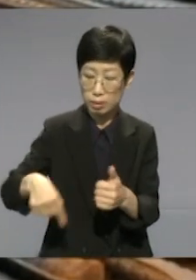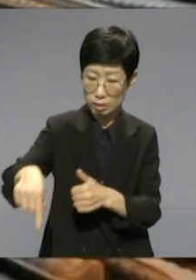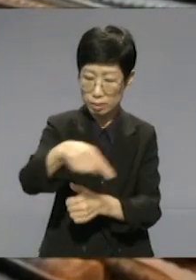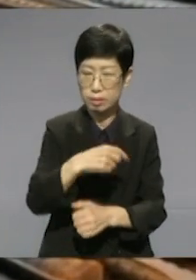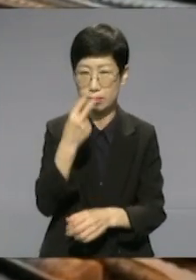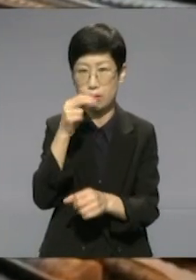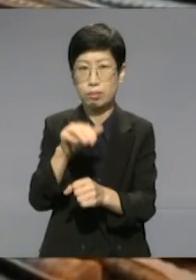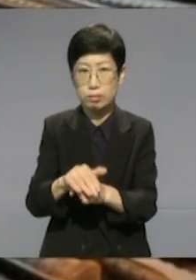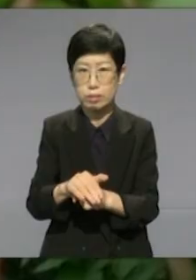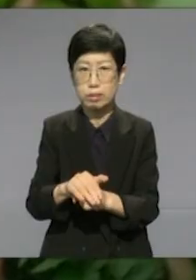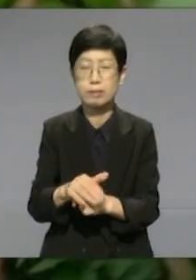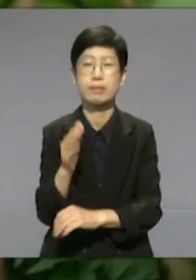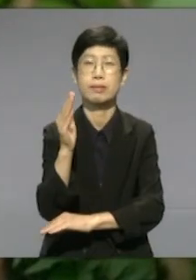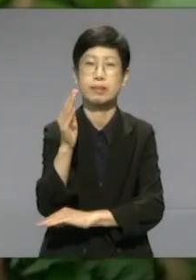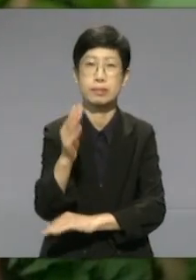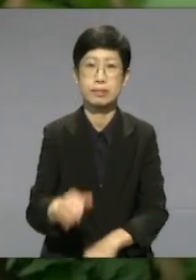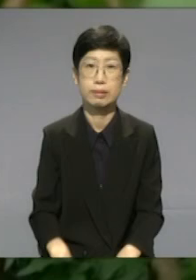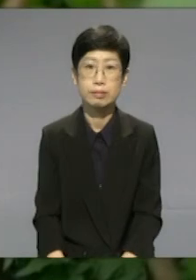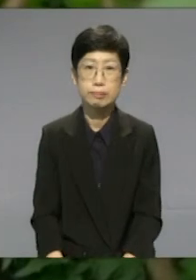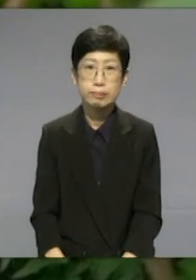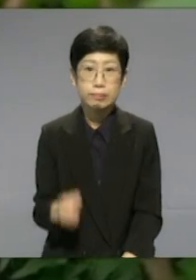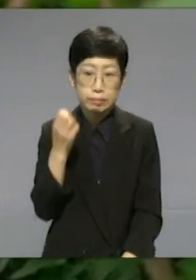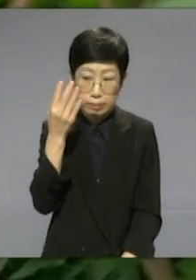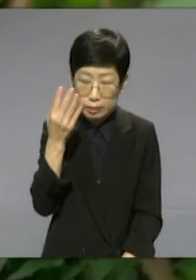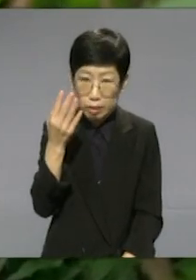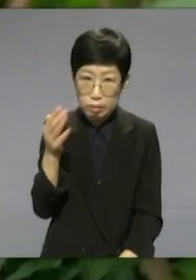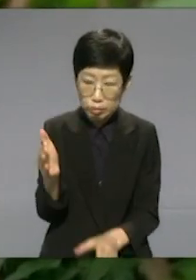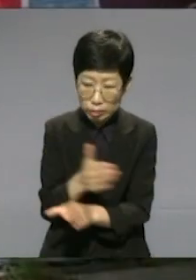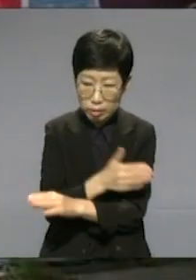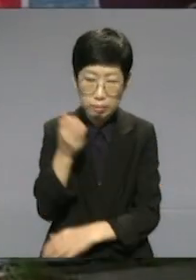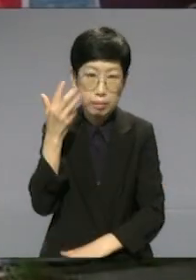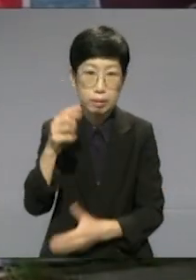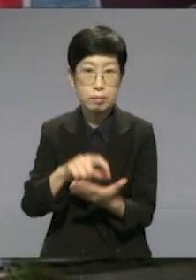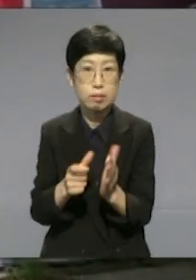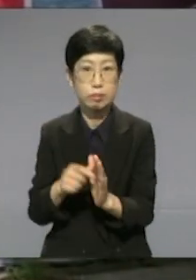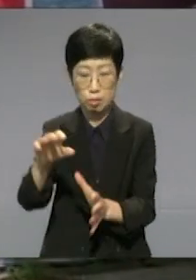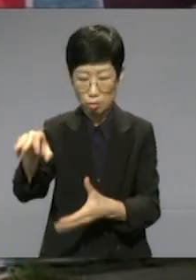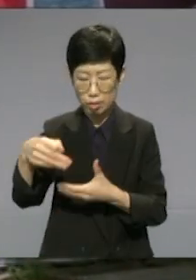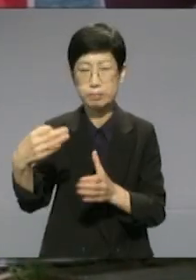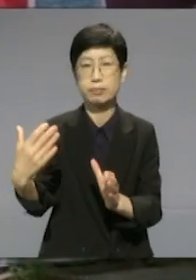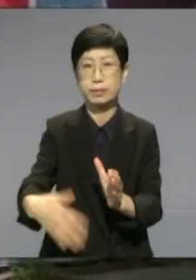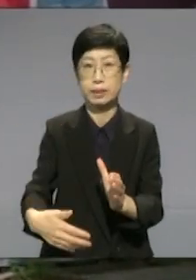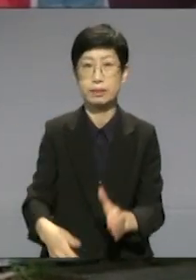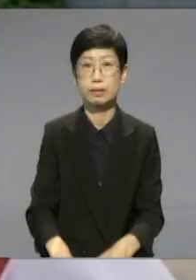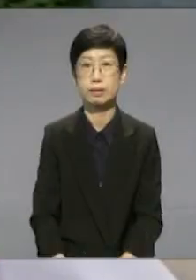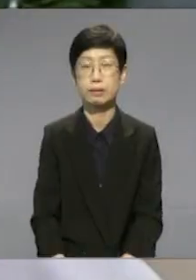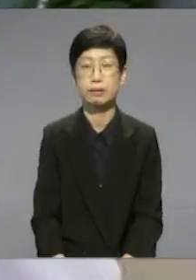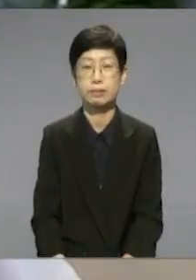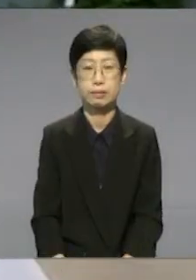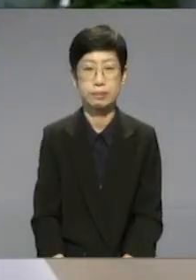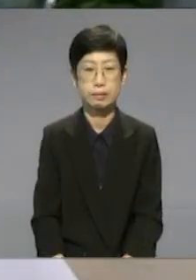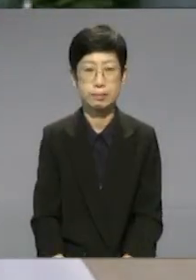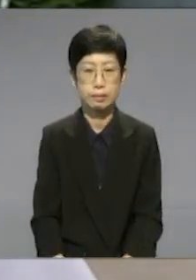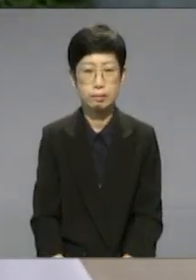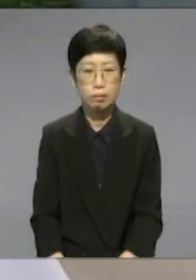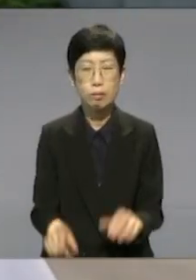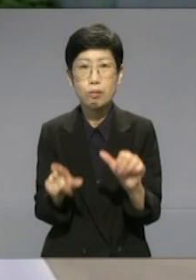억울함을 호소합니다. 이들은 최소 4개월부터 8개월 정도의 임금을 받지 못했습니다.